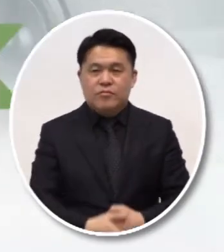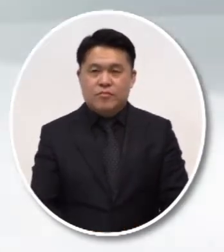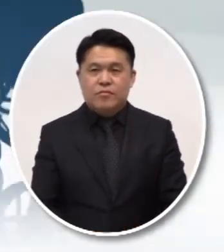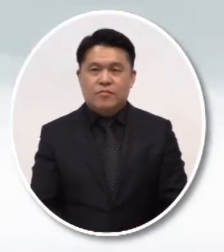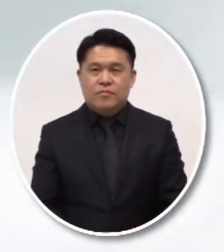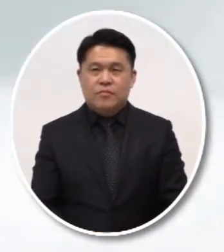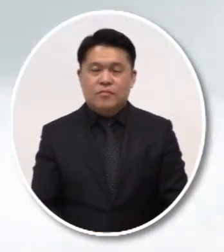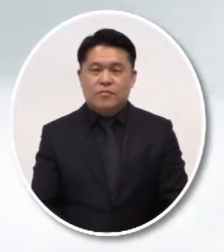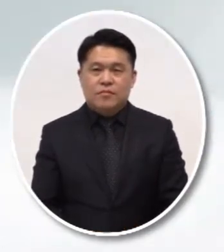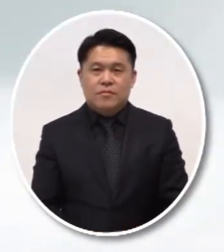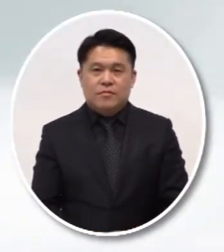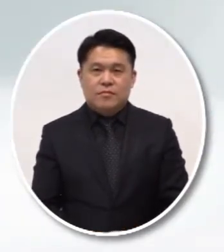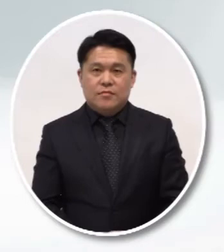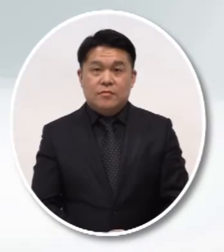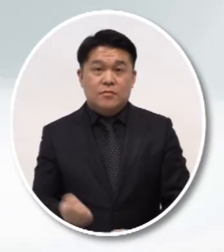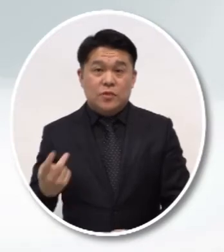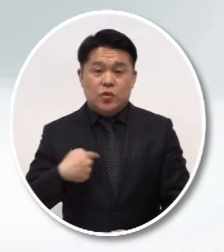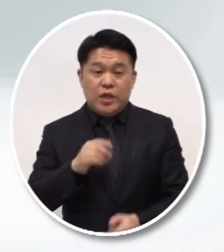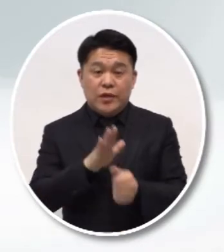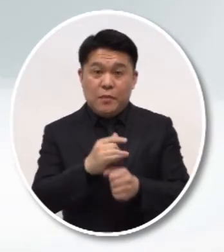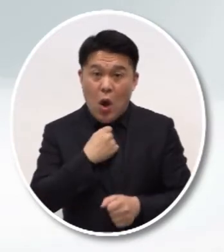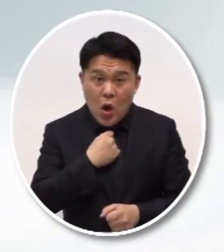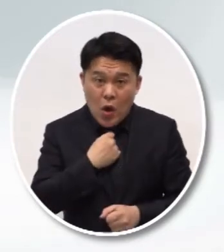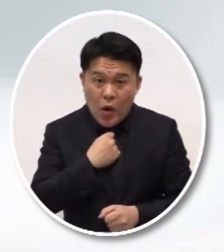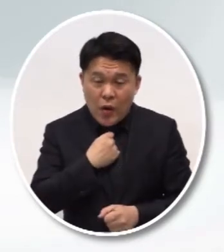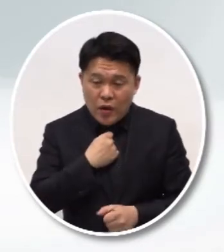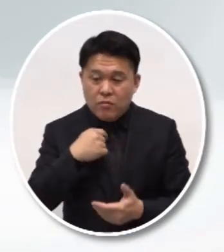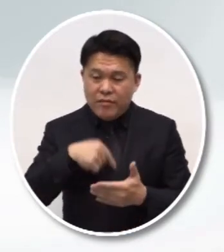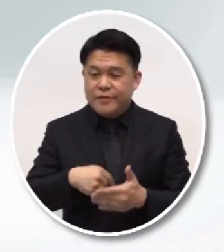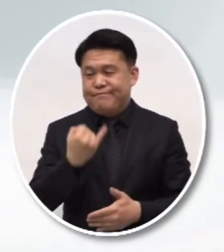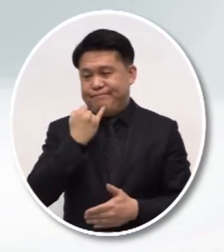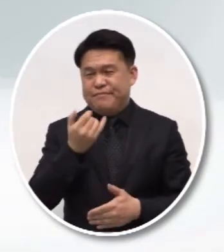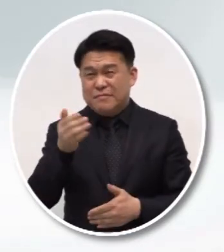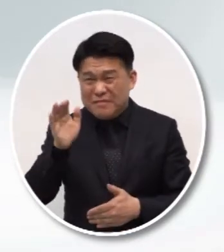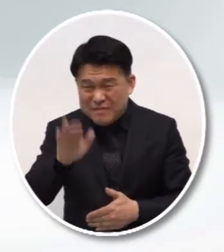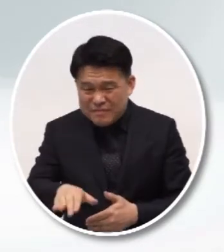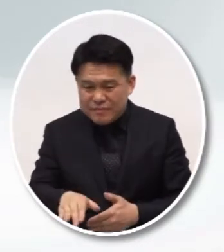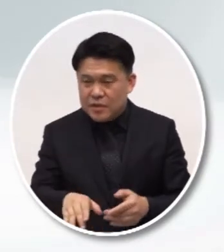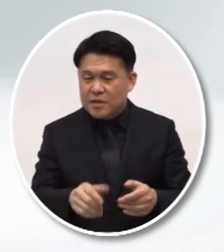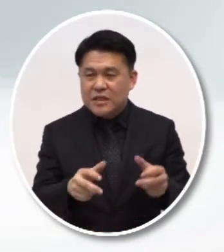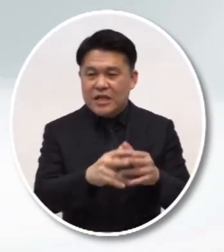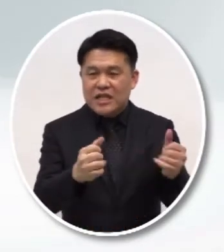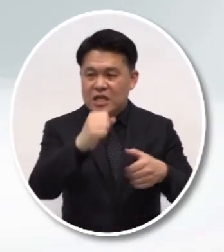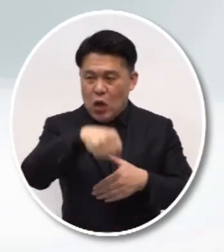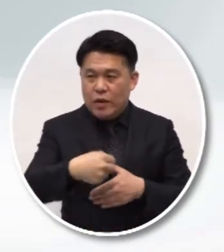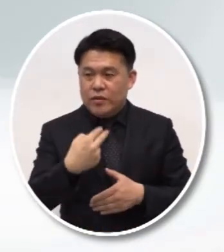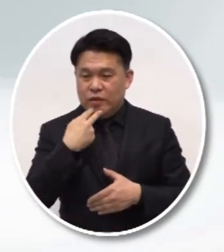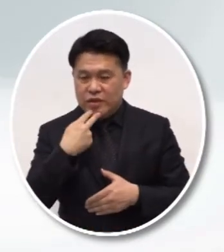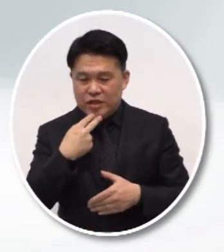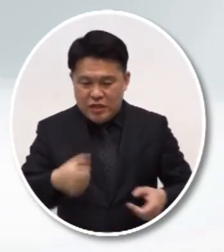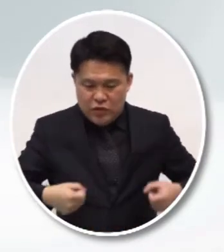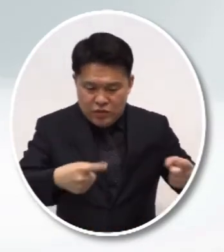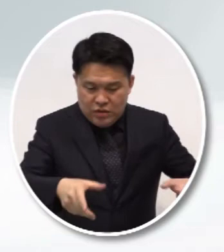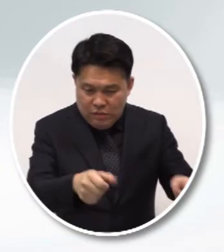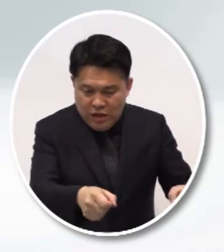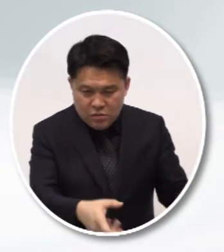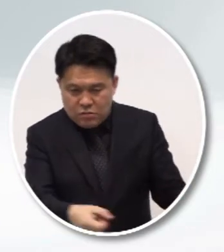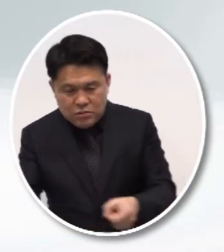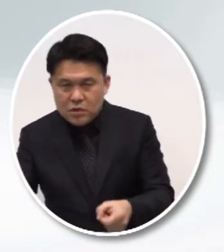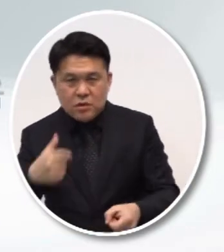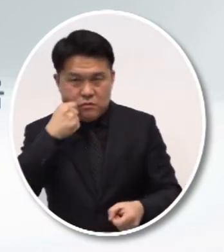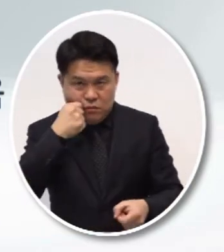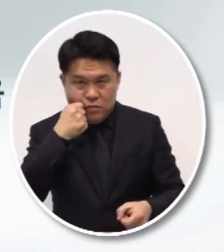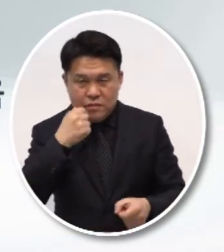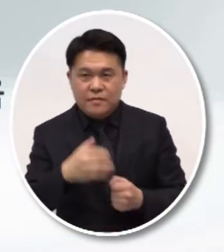맞습니다. 또 도움을 주려는 마음은 좋지만 본인의 허락 없이 보조기구를 만지거나 옮겨서는 안